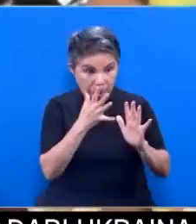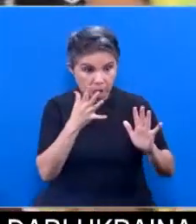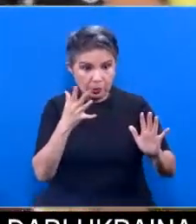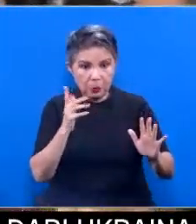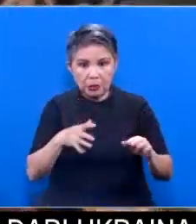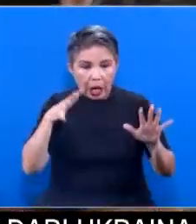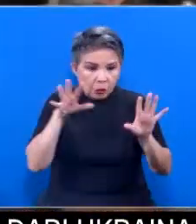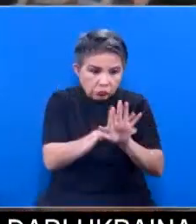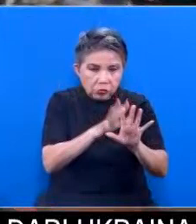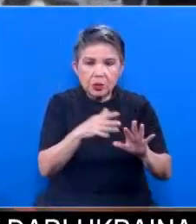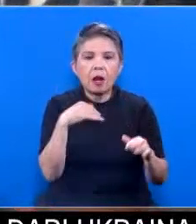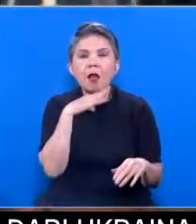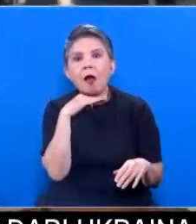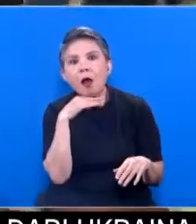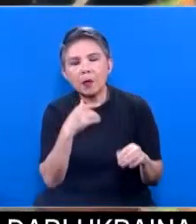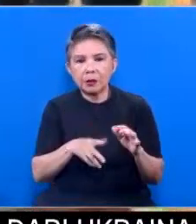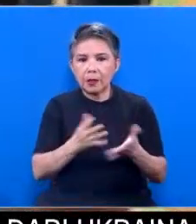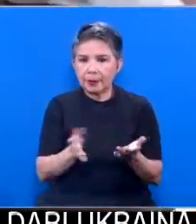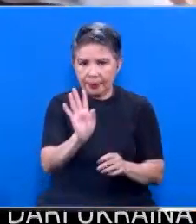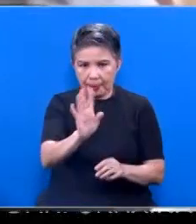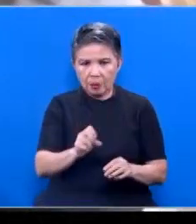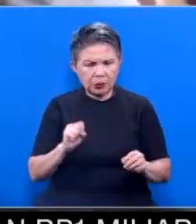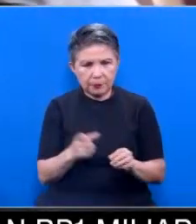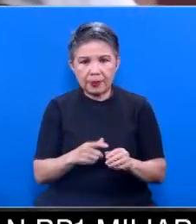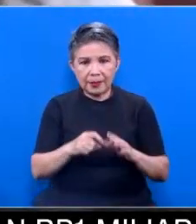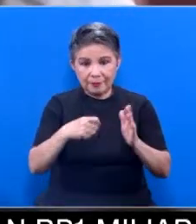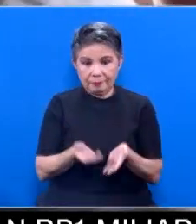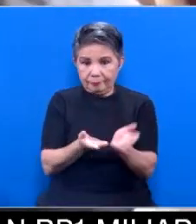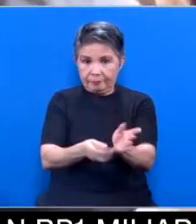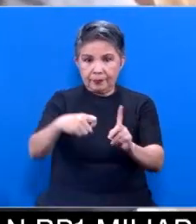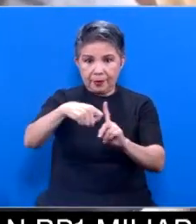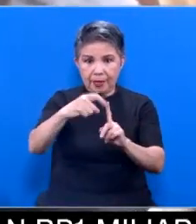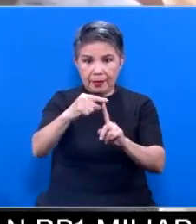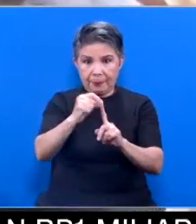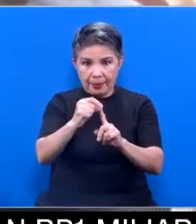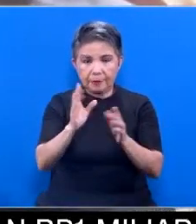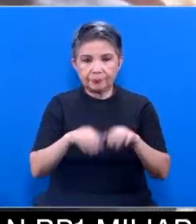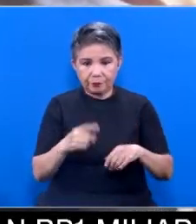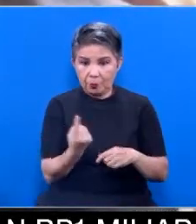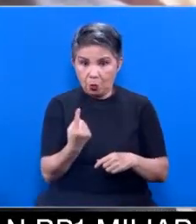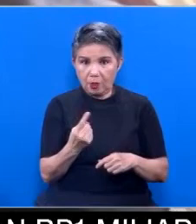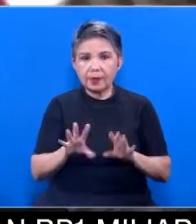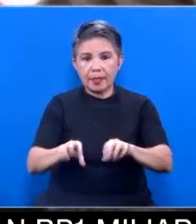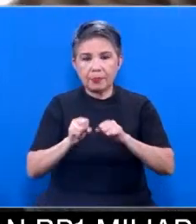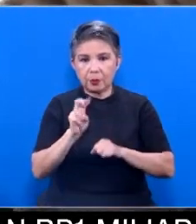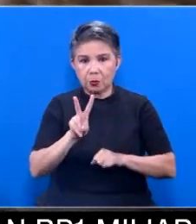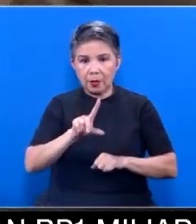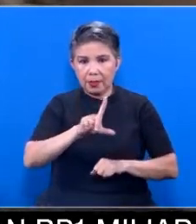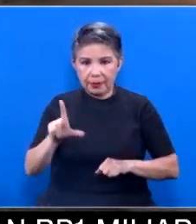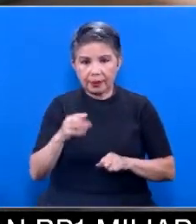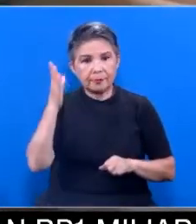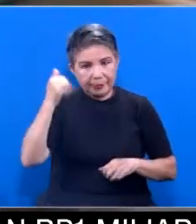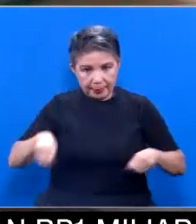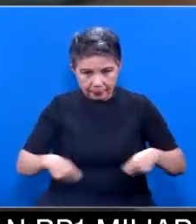agar tidak terlalu lama mendapat layanan. Cukup dengan syarat menunjukkan kartu tanda penduduk, setiap orang bisa mendapatkan 2 liter minyak